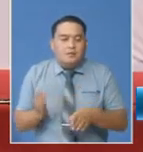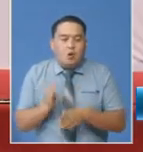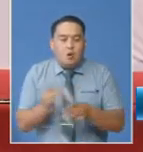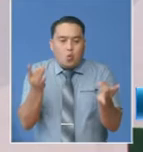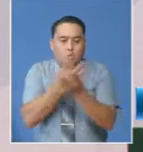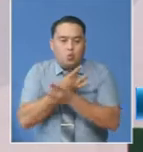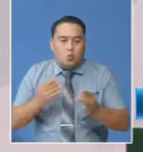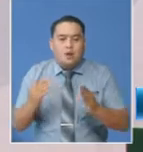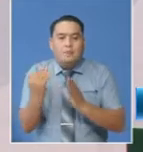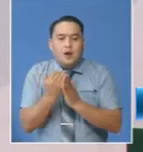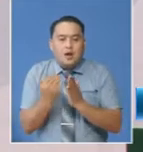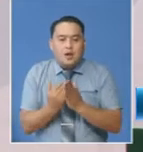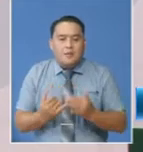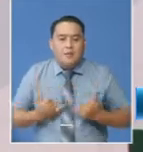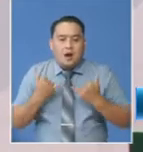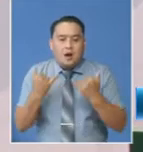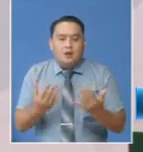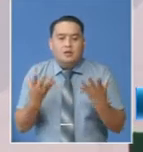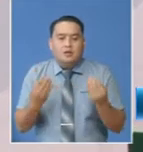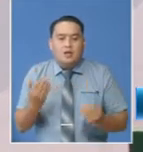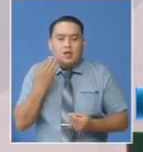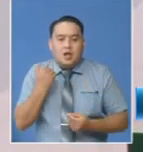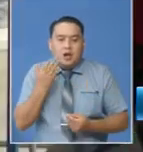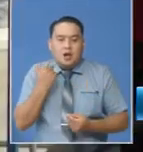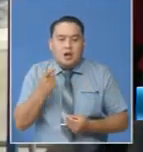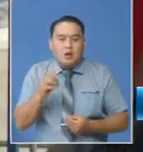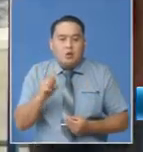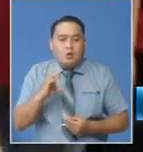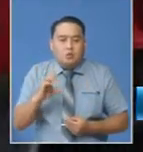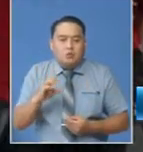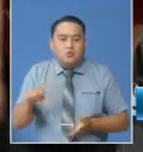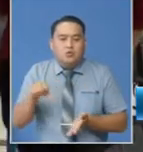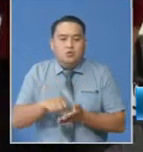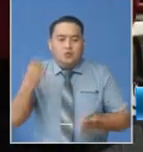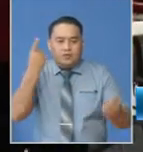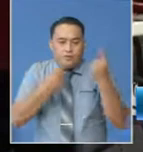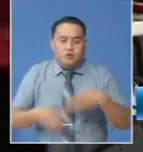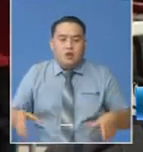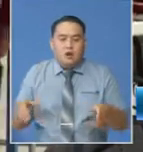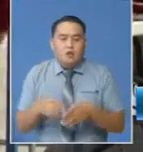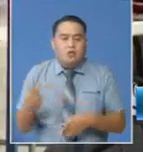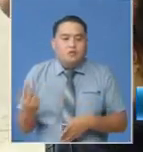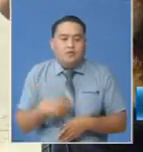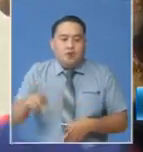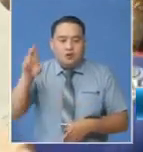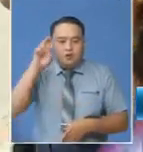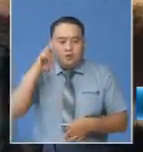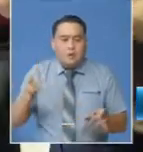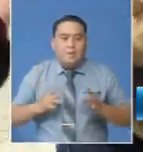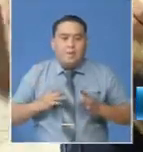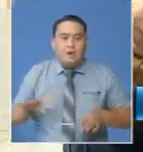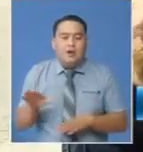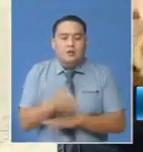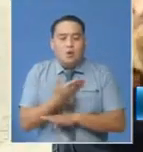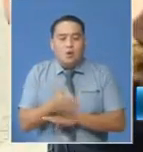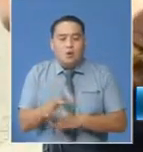культурная программа, посвященная Дню культуры Татарстана в МЦПС «Харгос» с участием творческих коллективов двух регионов. Праздничные гуляния